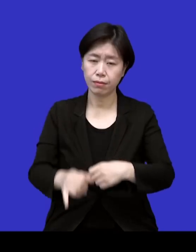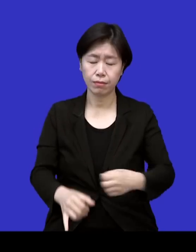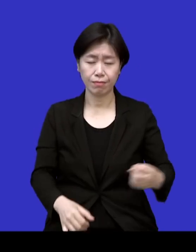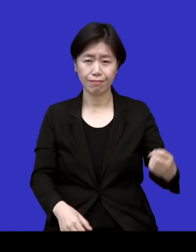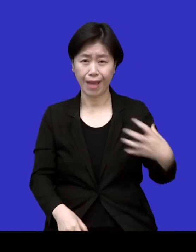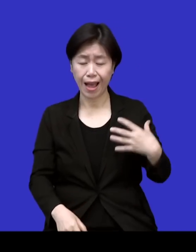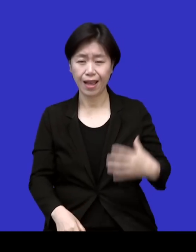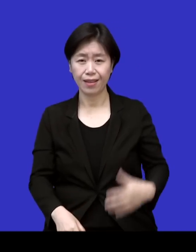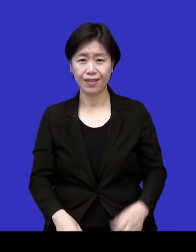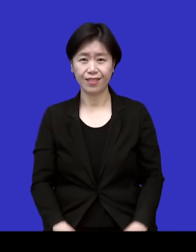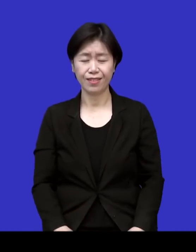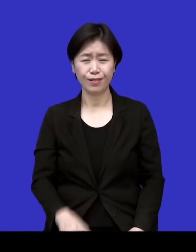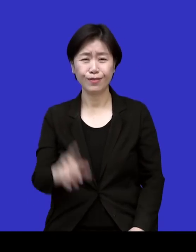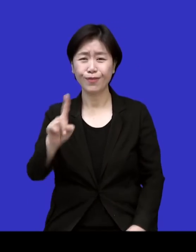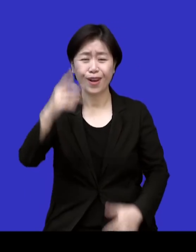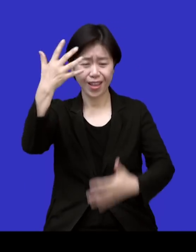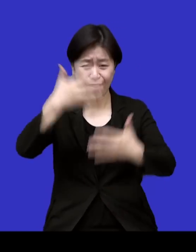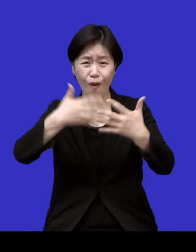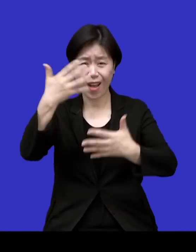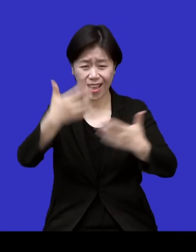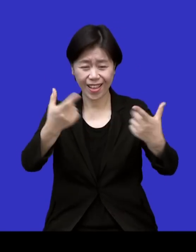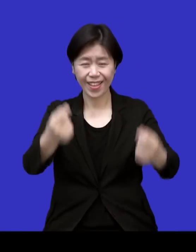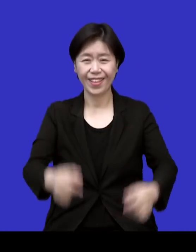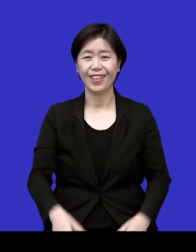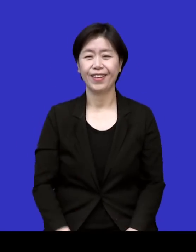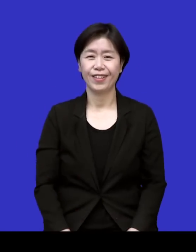장르가 다양하죠. 네.